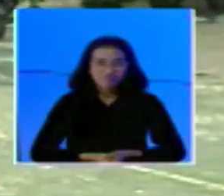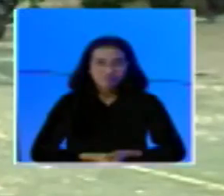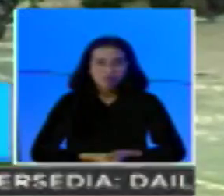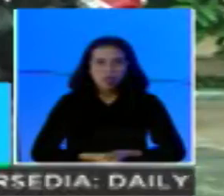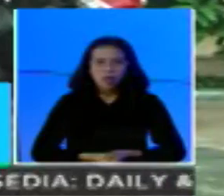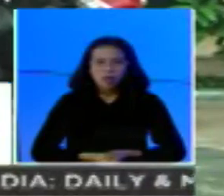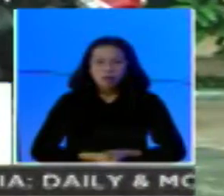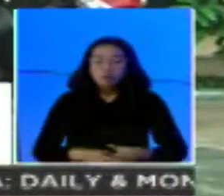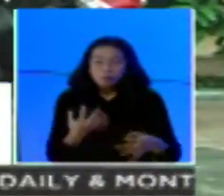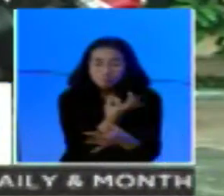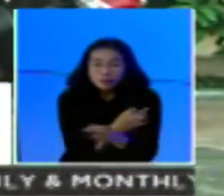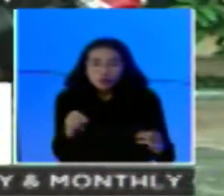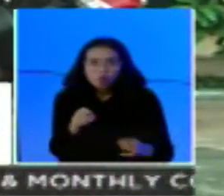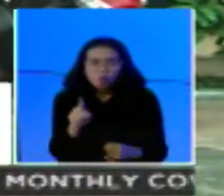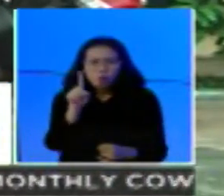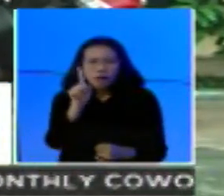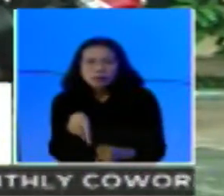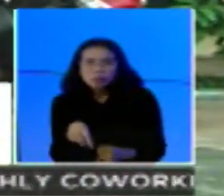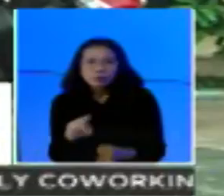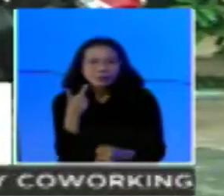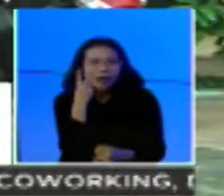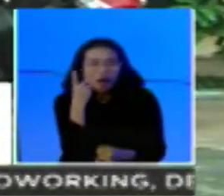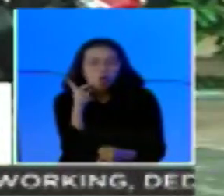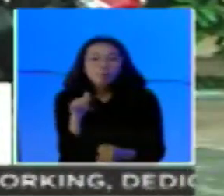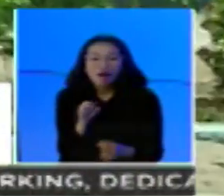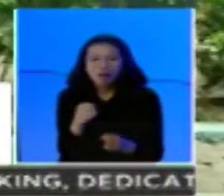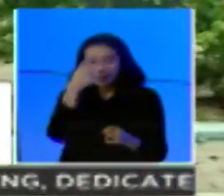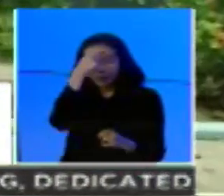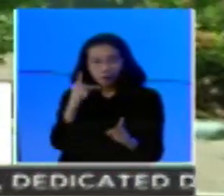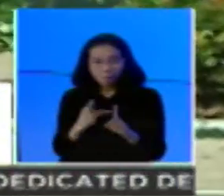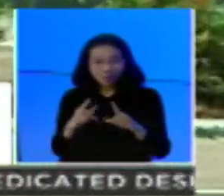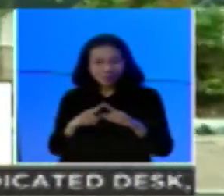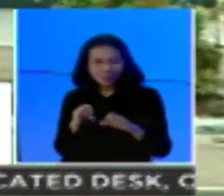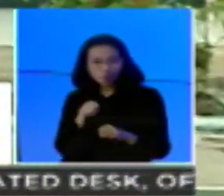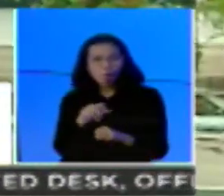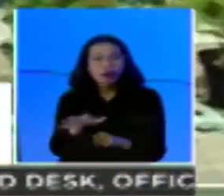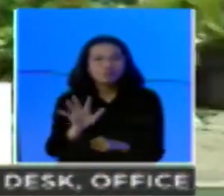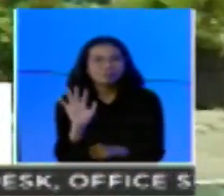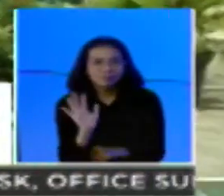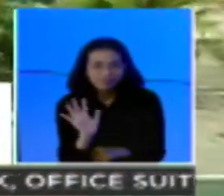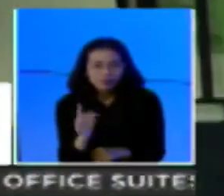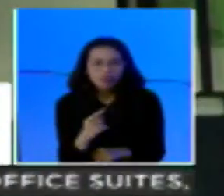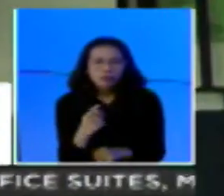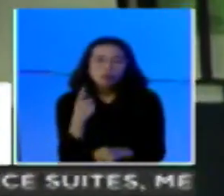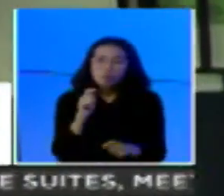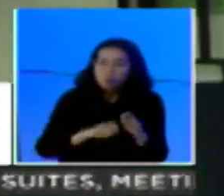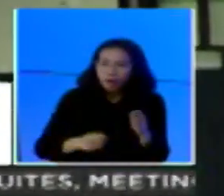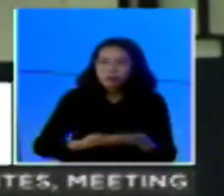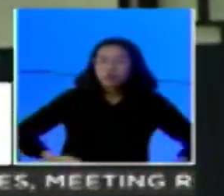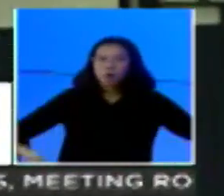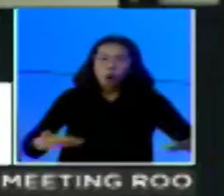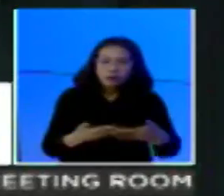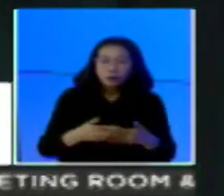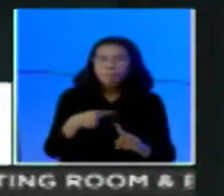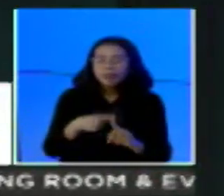Kebersihan merupakan hal yang mutlak dijaga guna mencegah penularan hepatitis A. Ciptakan lingkungan dan biasakan gaya